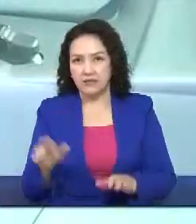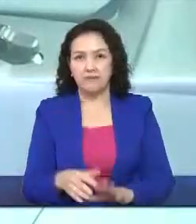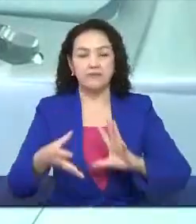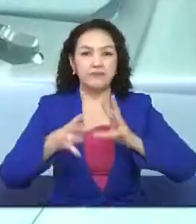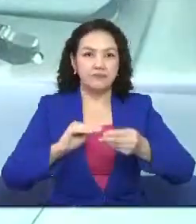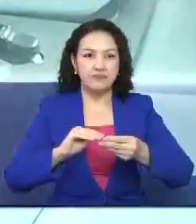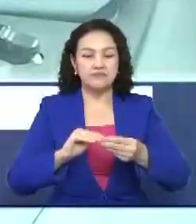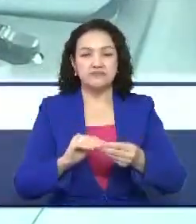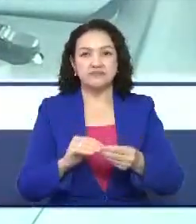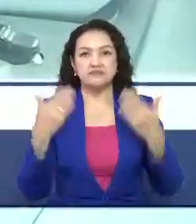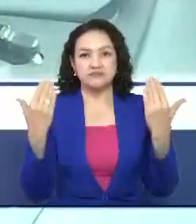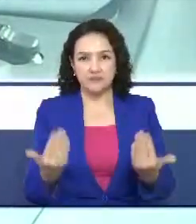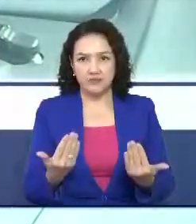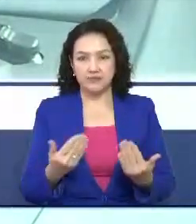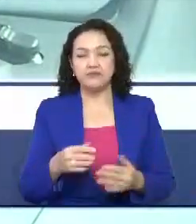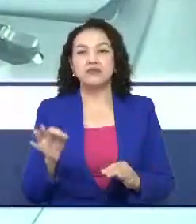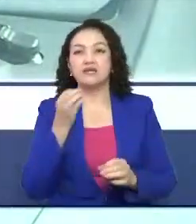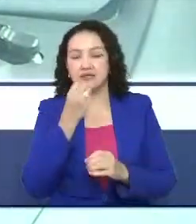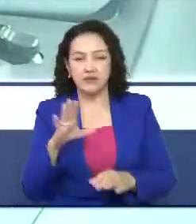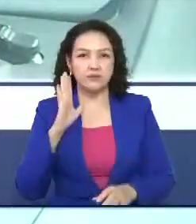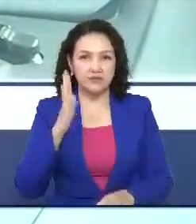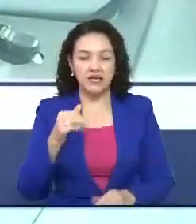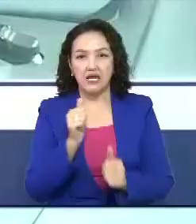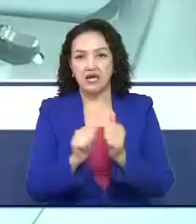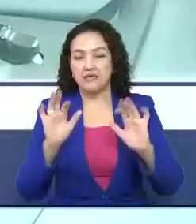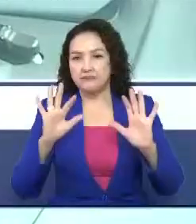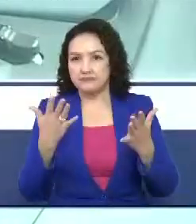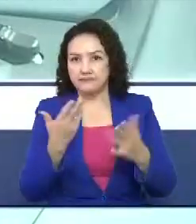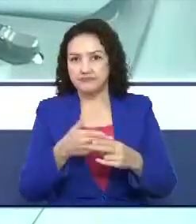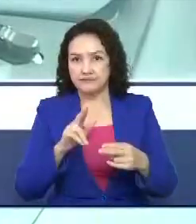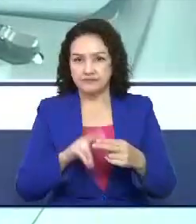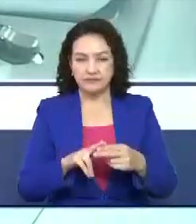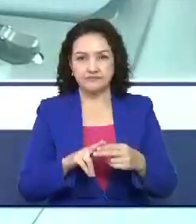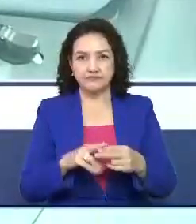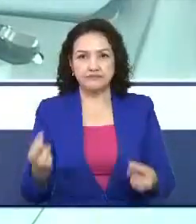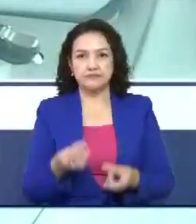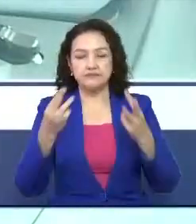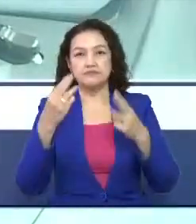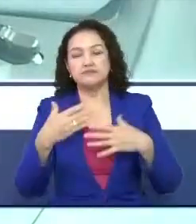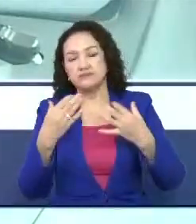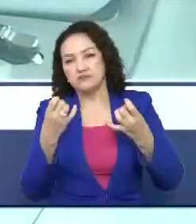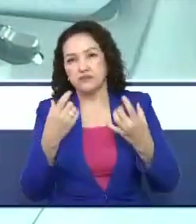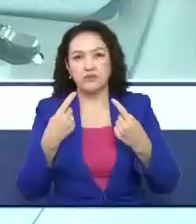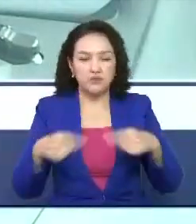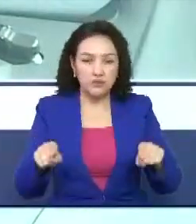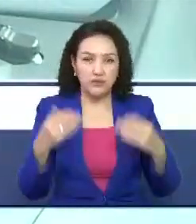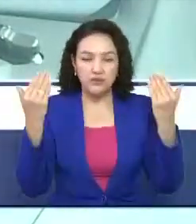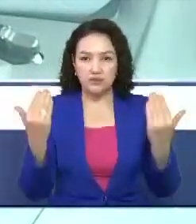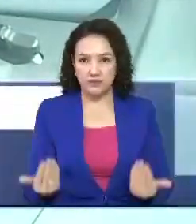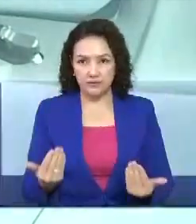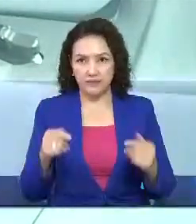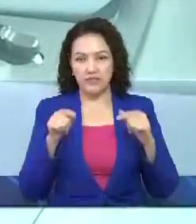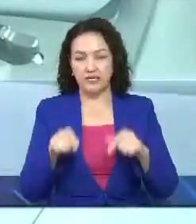итогам подразделения справились. Конечно, в каждом случае, это каждый случай пожара – это отдельный случай. Но здесь